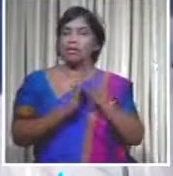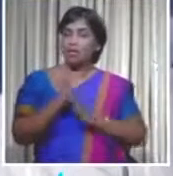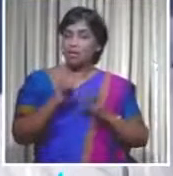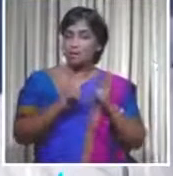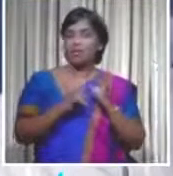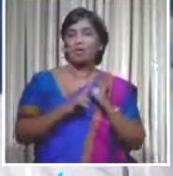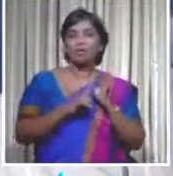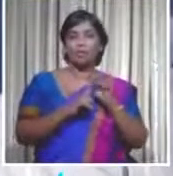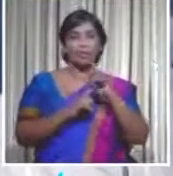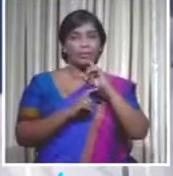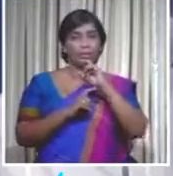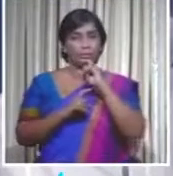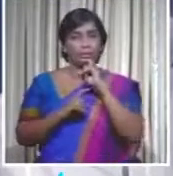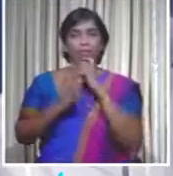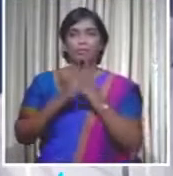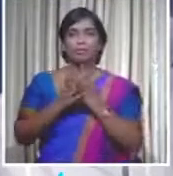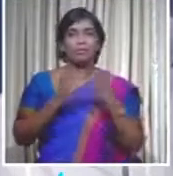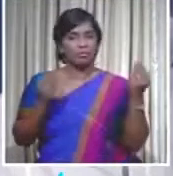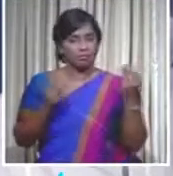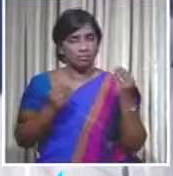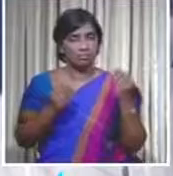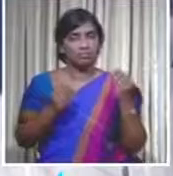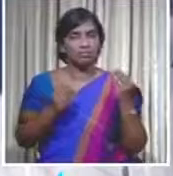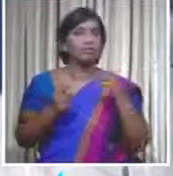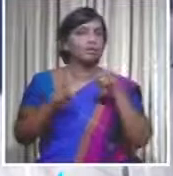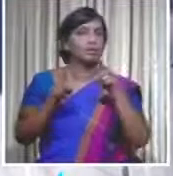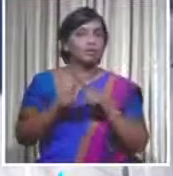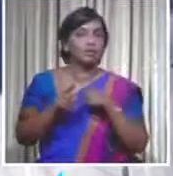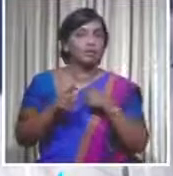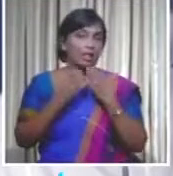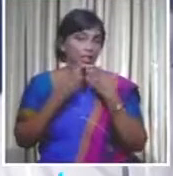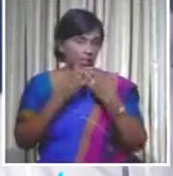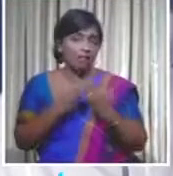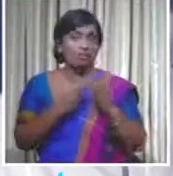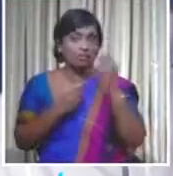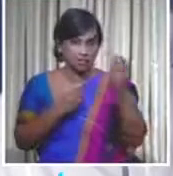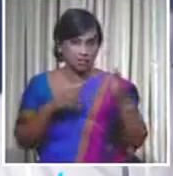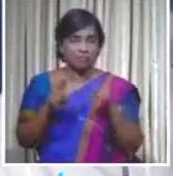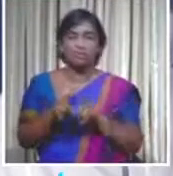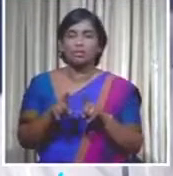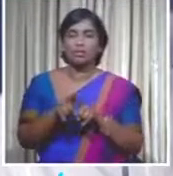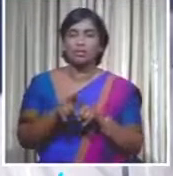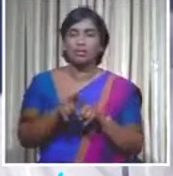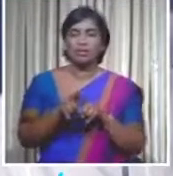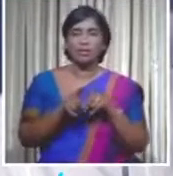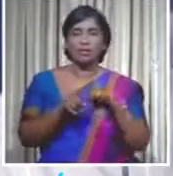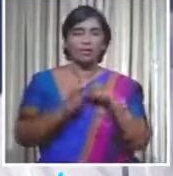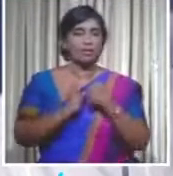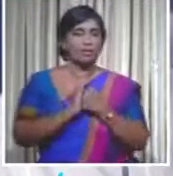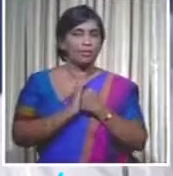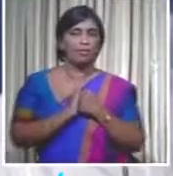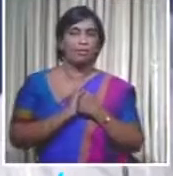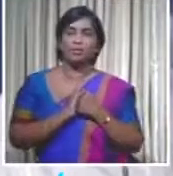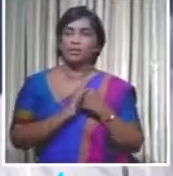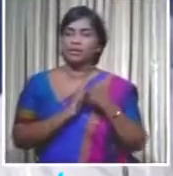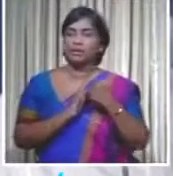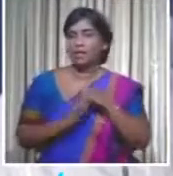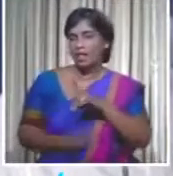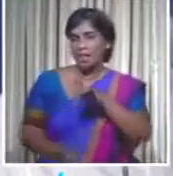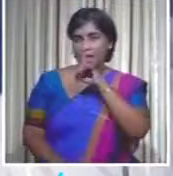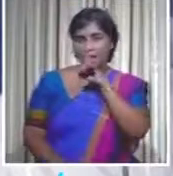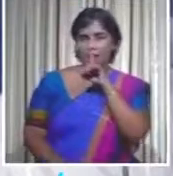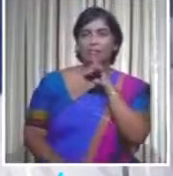वरुणे नास्कर एकट कृतज्ञ गुण सलकन गर सभापति तुमने